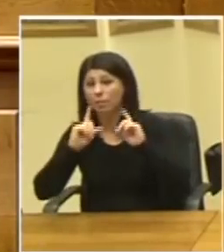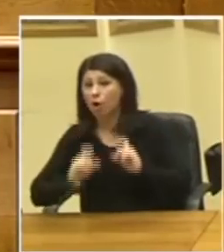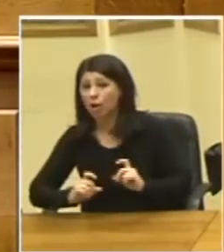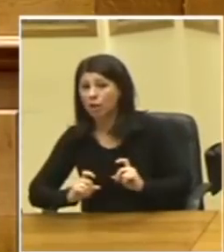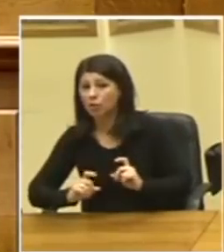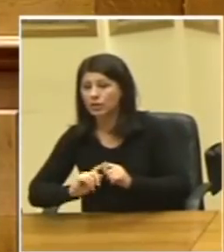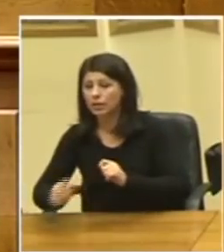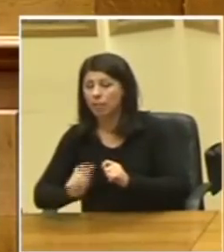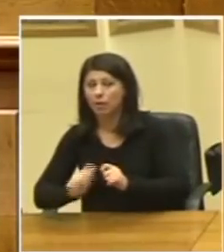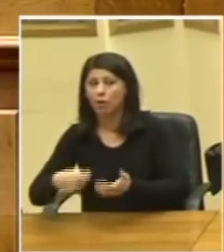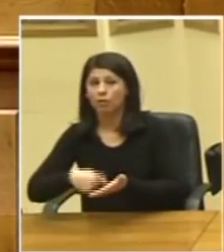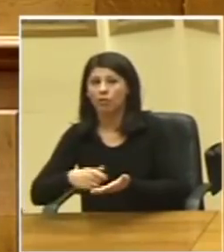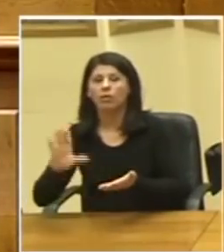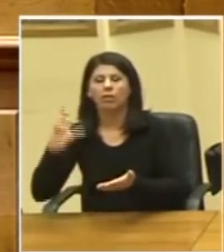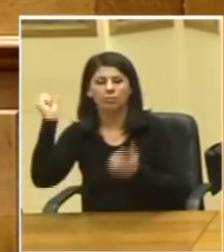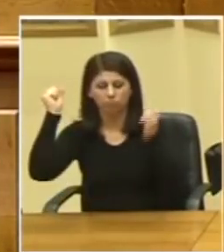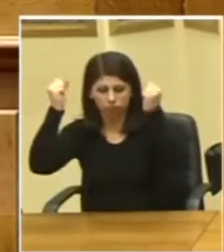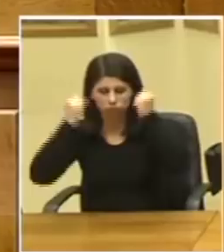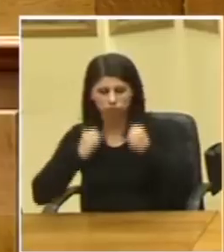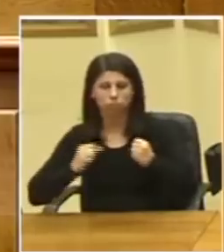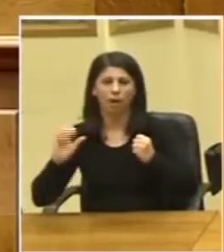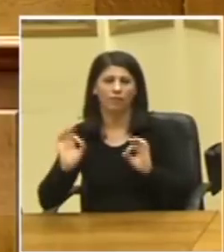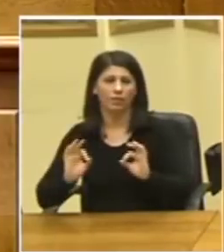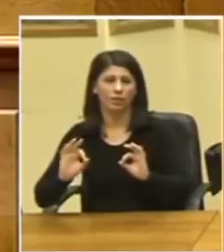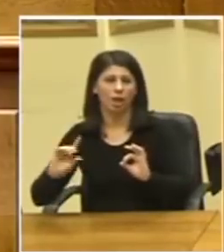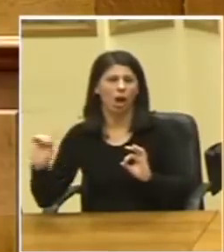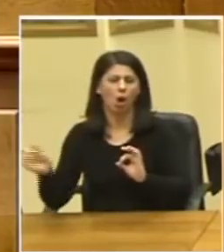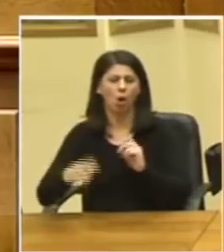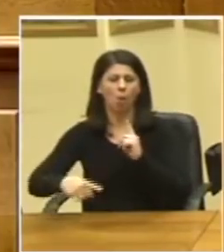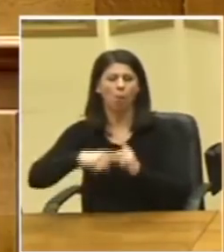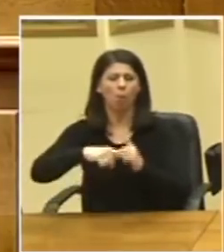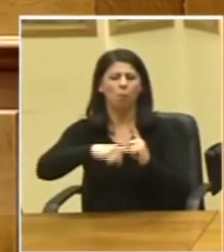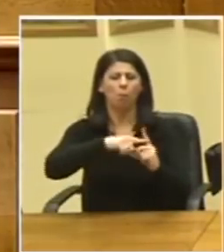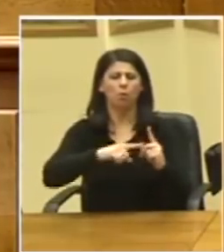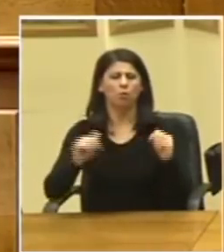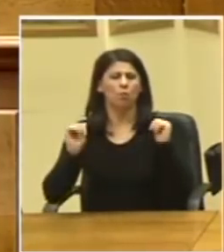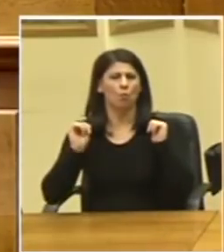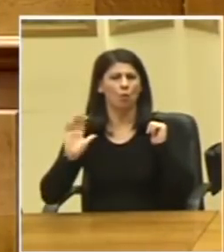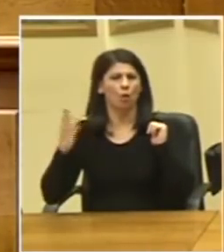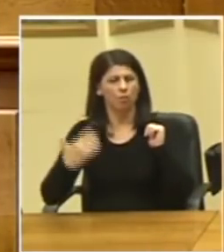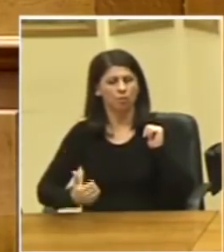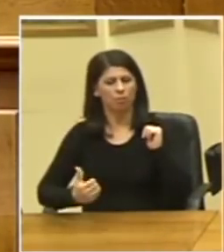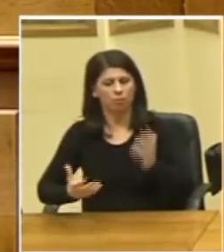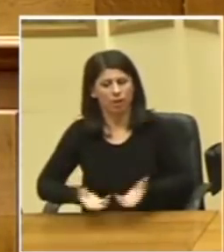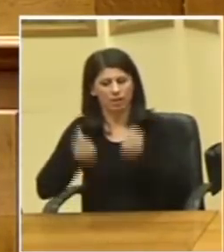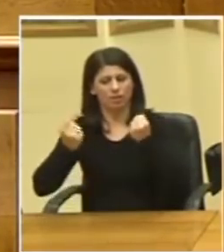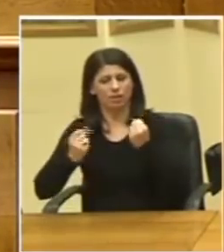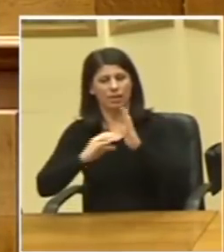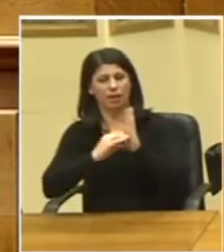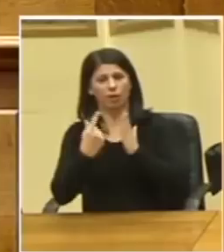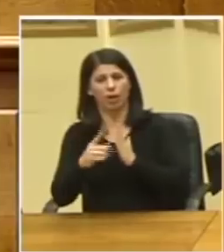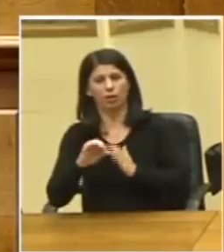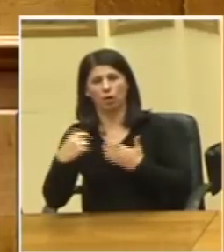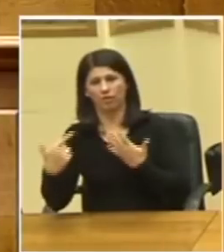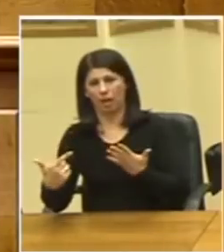υποχρέωση και δεν θίγονται φυσικά όλα τα προνόμια που τους εξασφαλίζει το άρθρο 107.